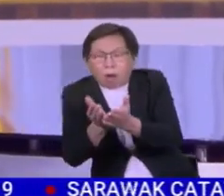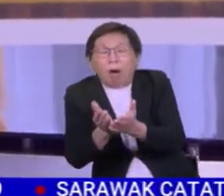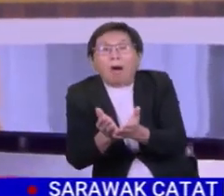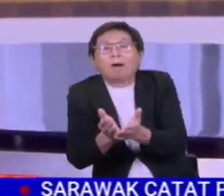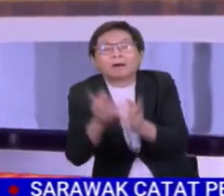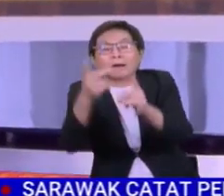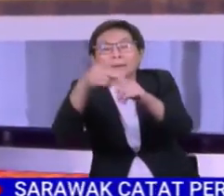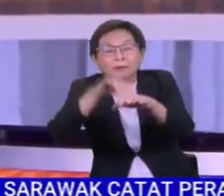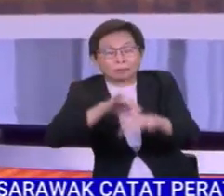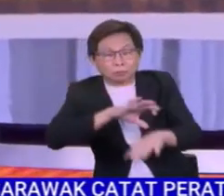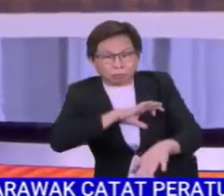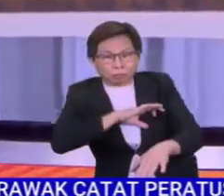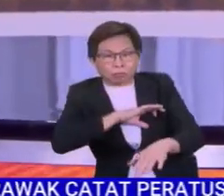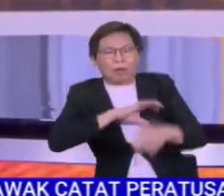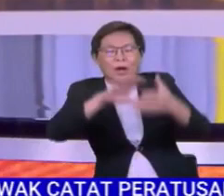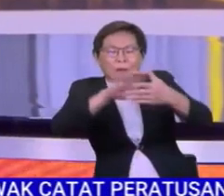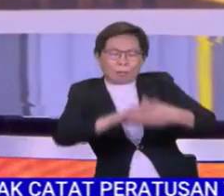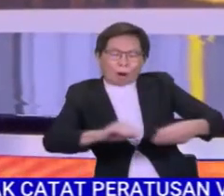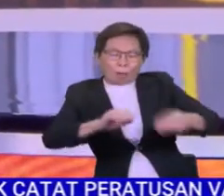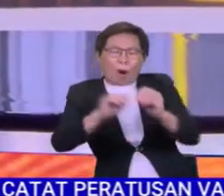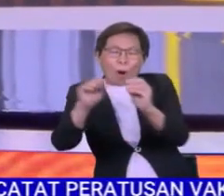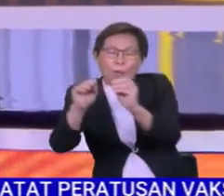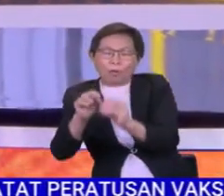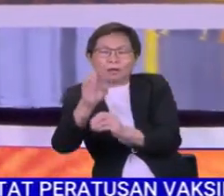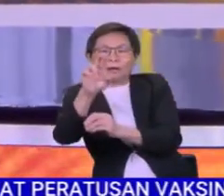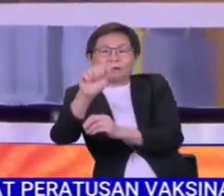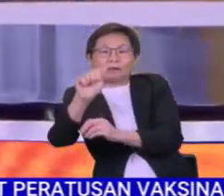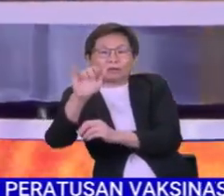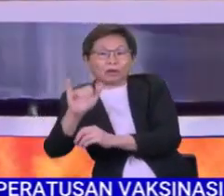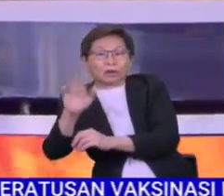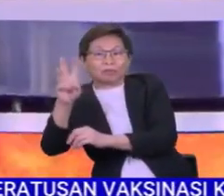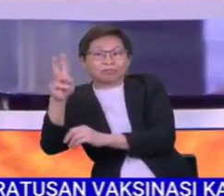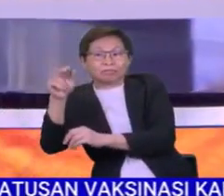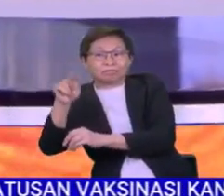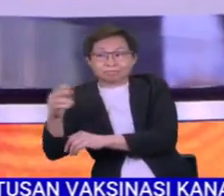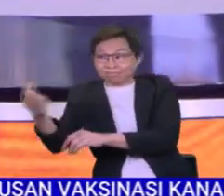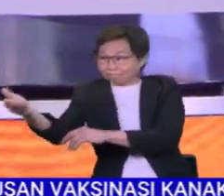perinciannya langsung bersama redwin Robin di Kota Kinabalu redwin